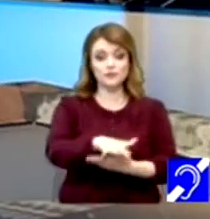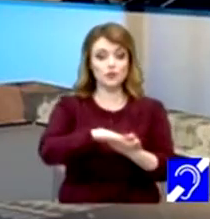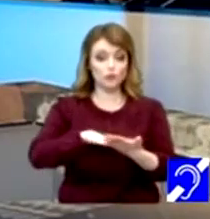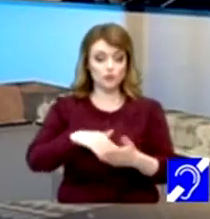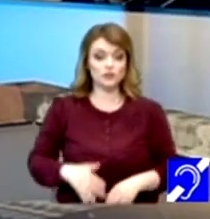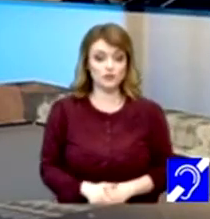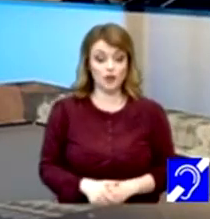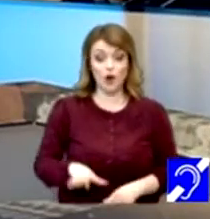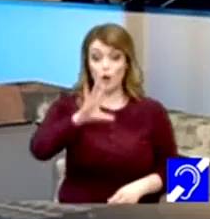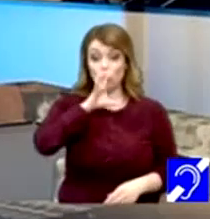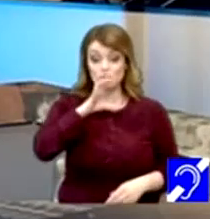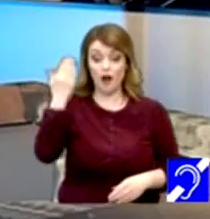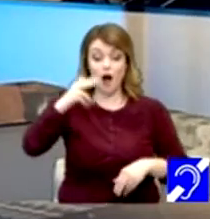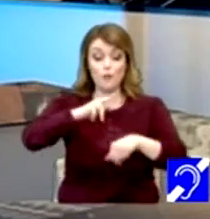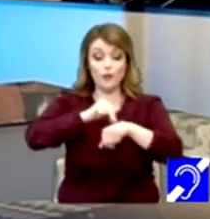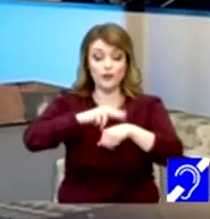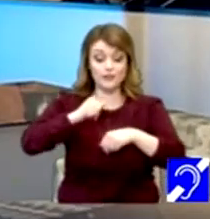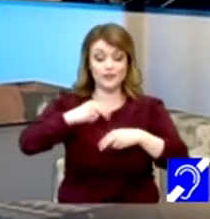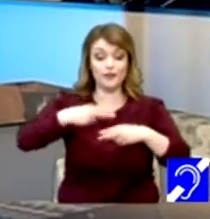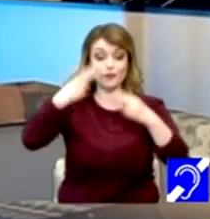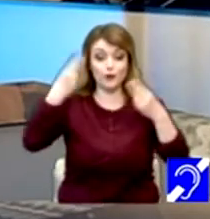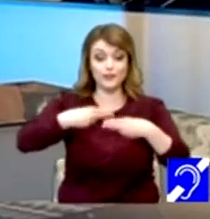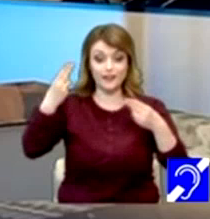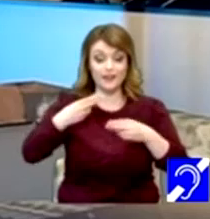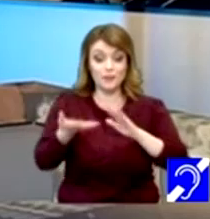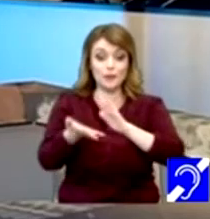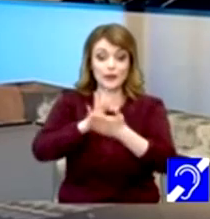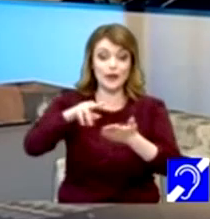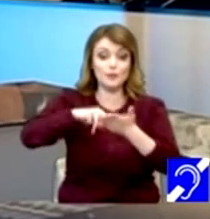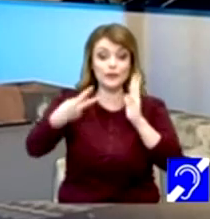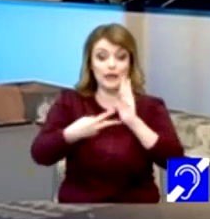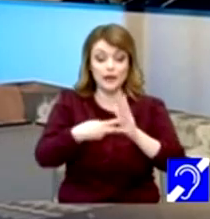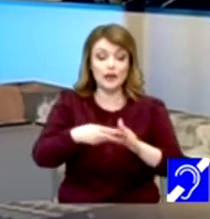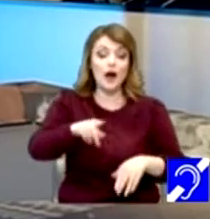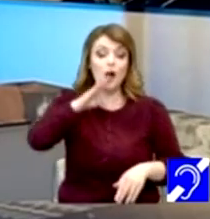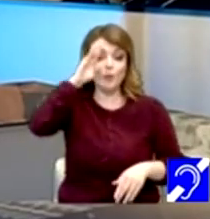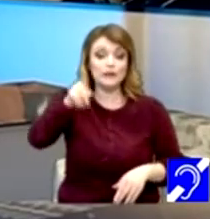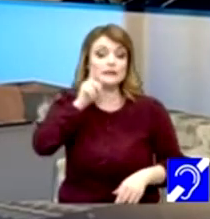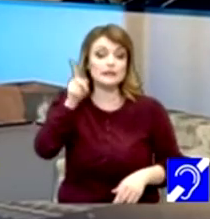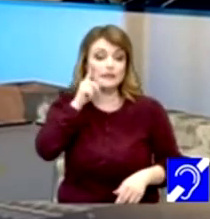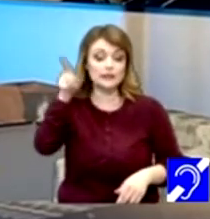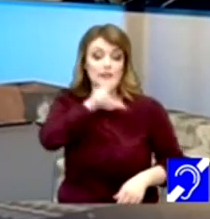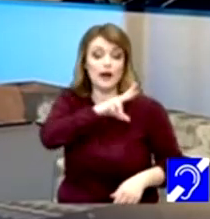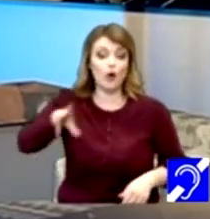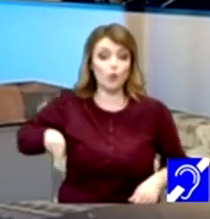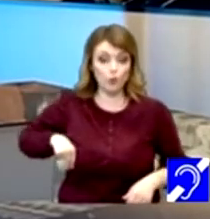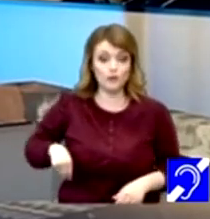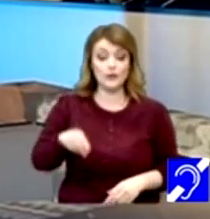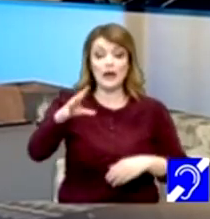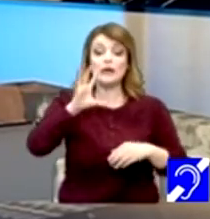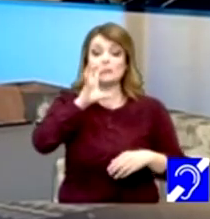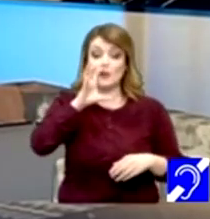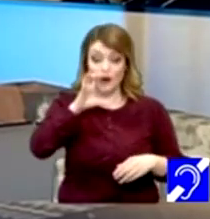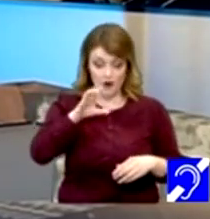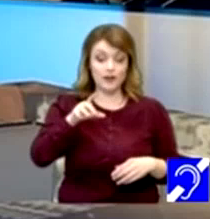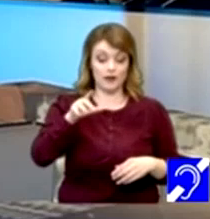Continuăm cu alte știri. Un câine al poliției de frontieră a dat peste cap planurile unui tânăr contrabandist din Cahul. Patrupedul care era